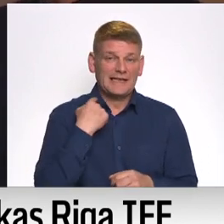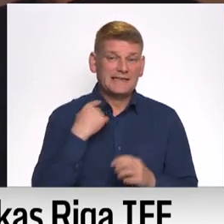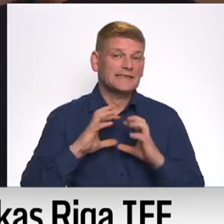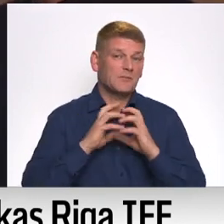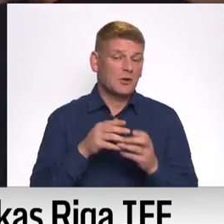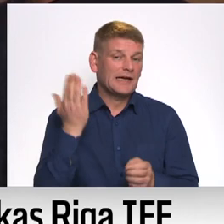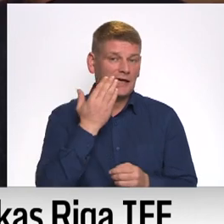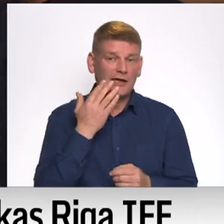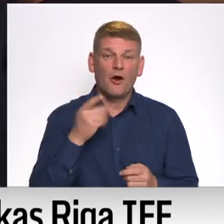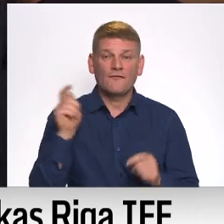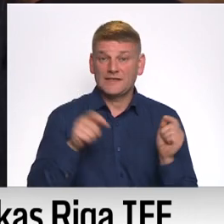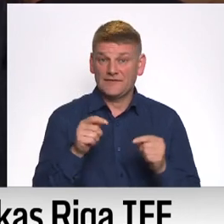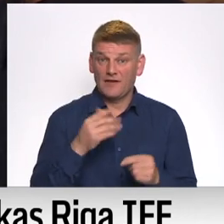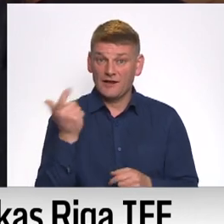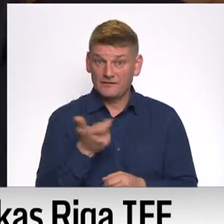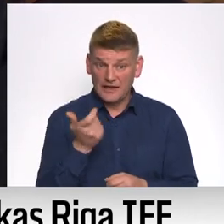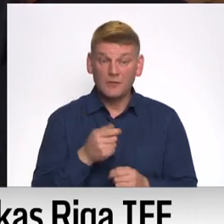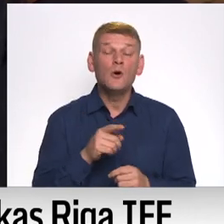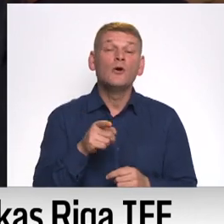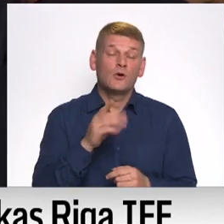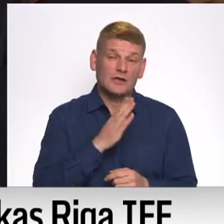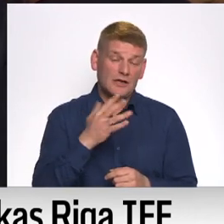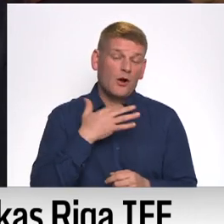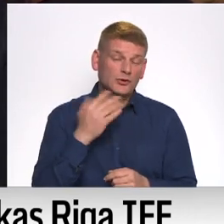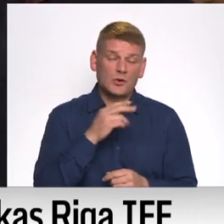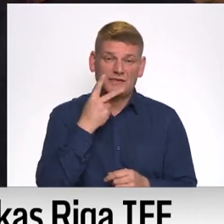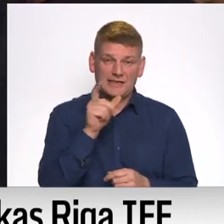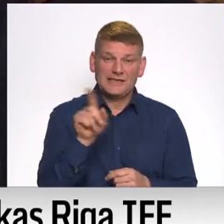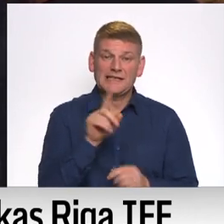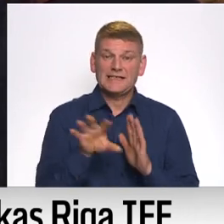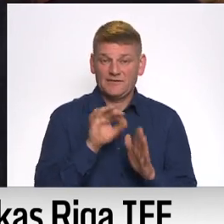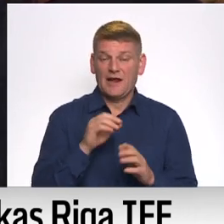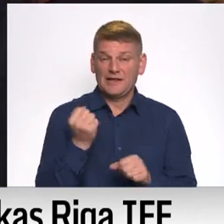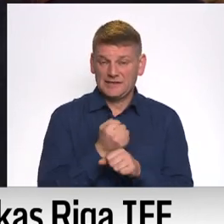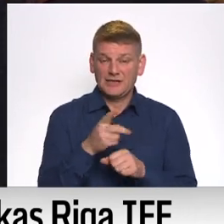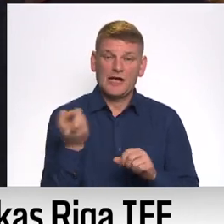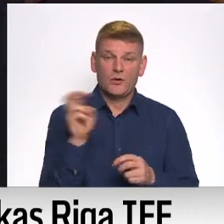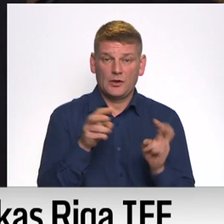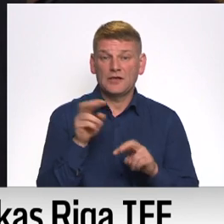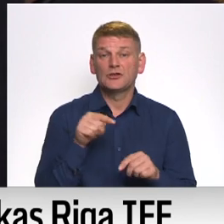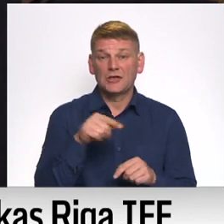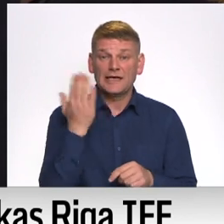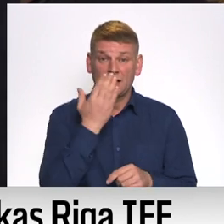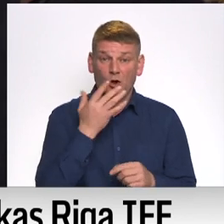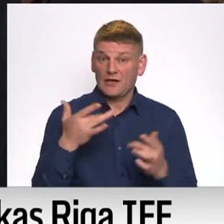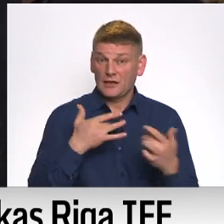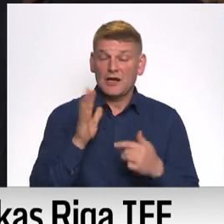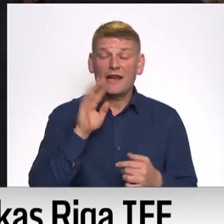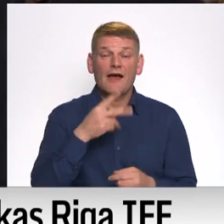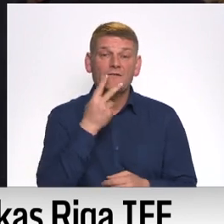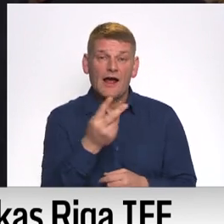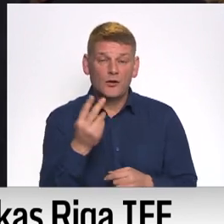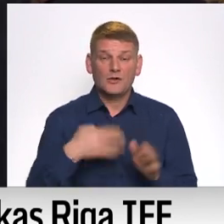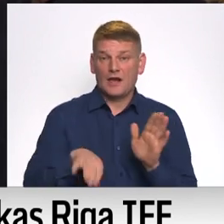starptautiskā kinofestivāla filmu, bet daudz no skatītājiem jau savu izvēli ir izdarījuši un ierodas šeit kinoteātrī Splendid Palace, lai